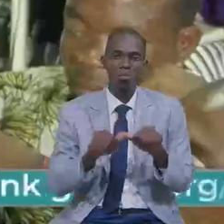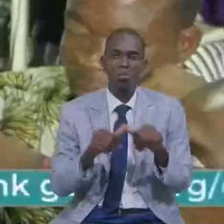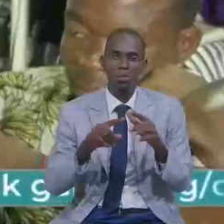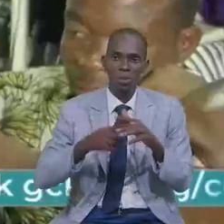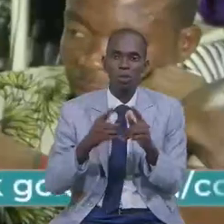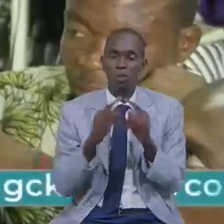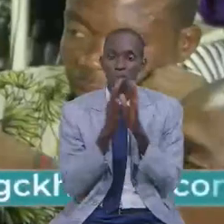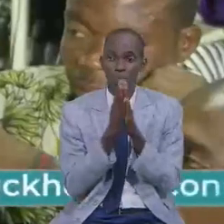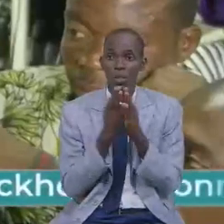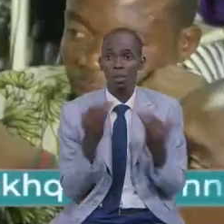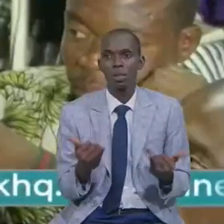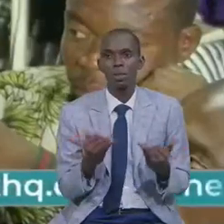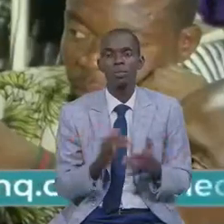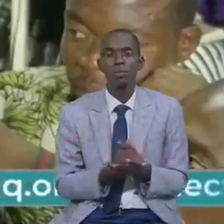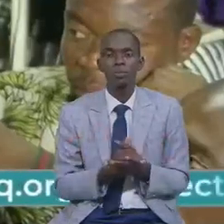soir de la part du Seigneur.